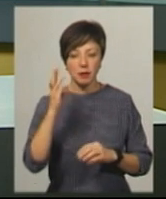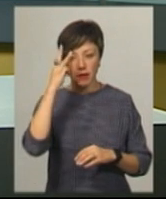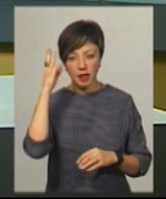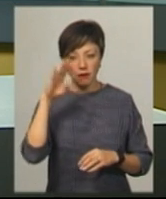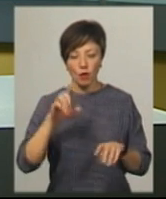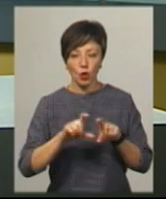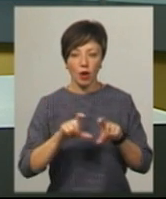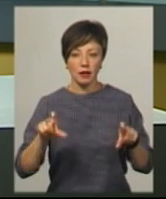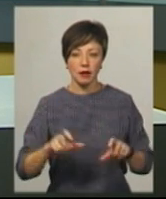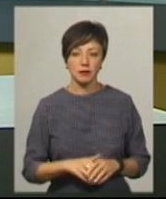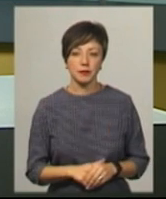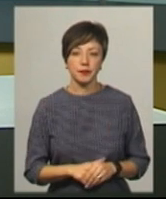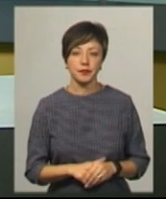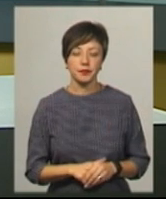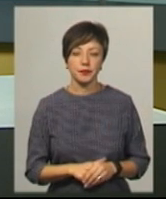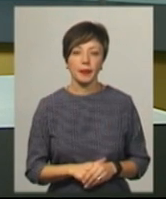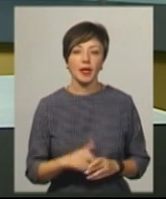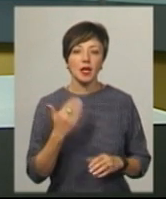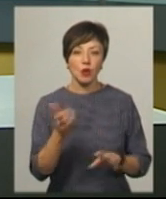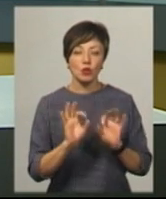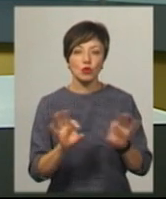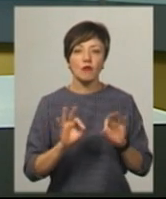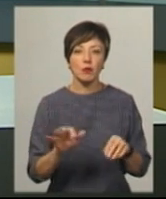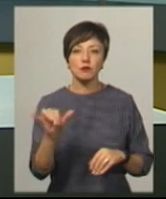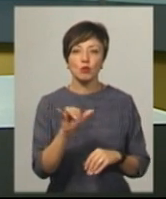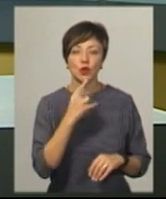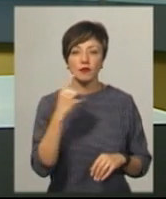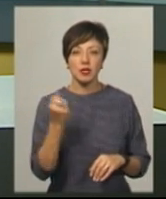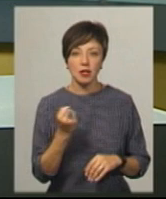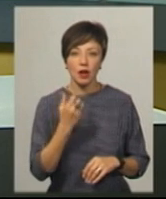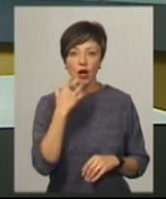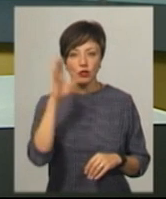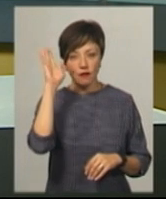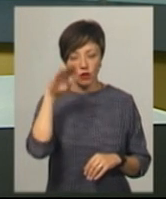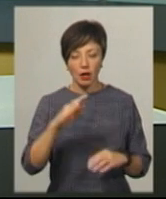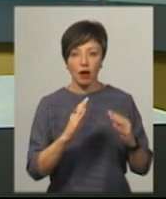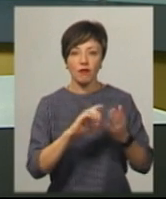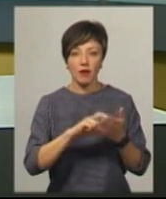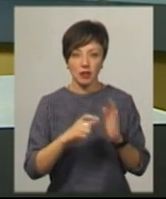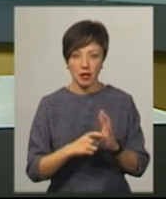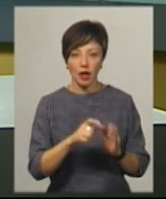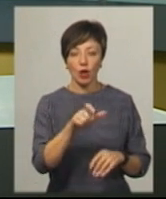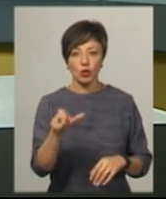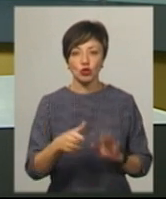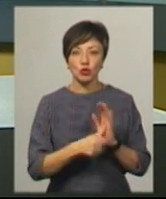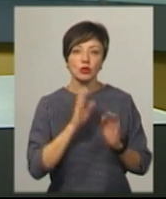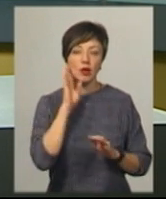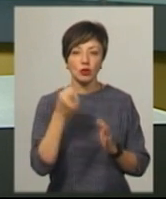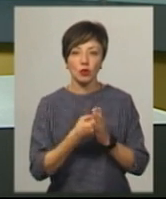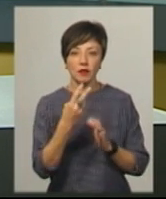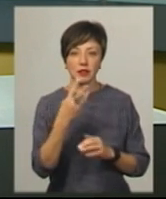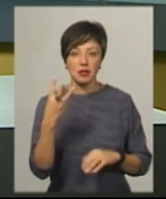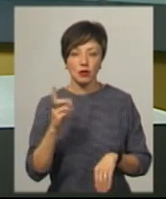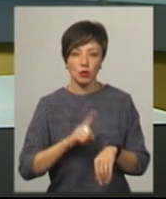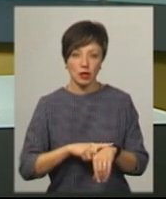«Хмельницький водоканал» Сергій Буряківський. За його словами, у суботу та неділю гаряча вода в оселях хмельничан буде з 6 ранку до